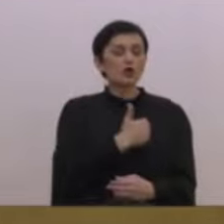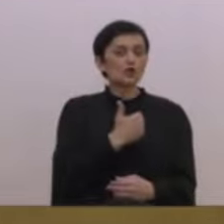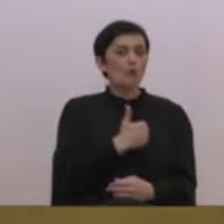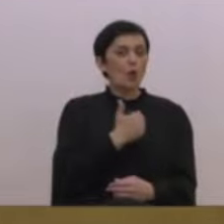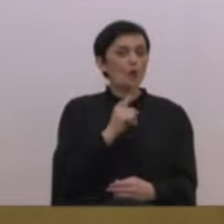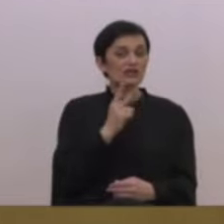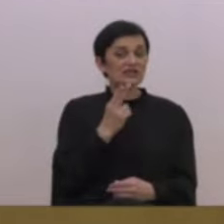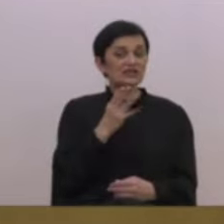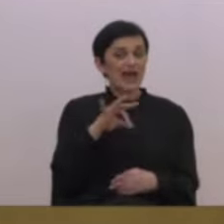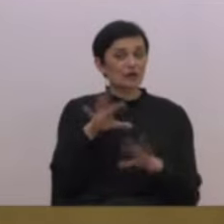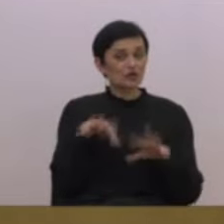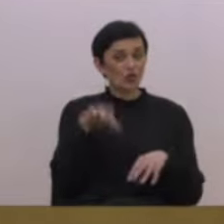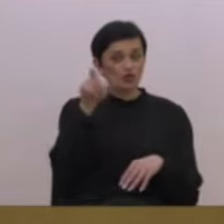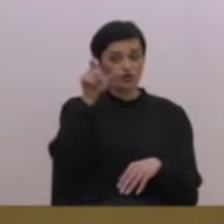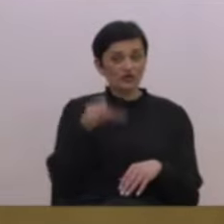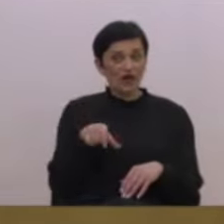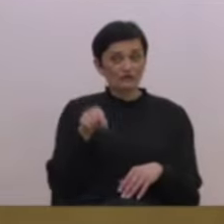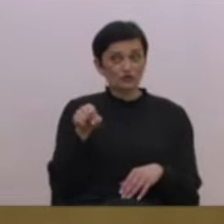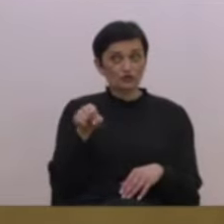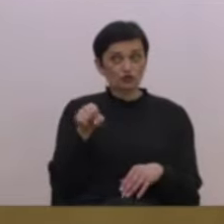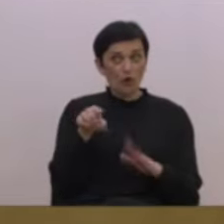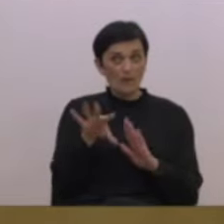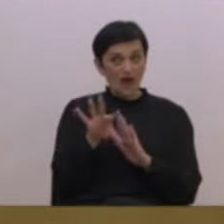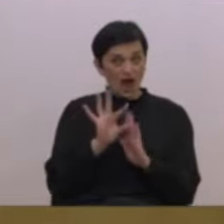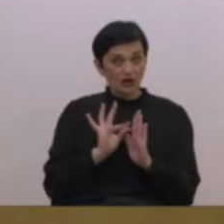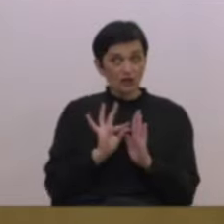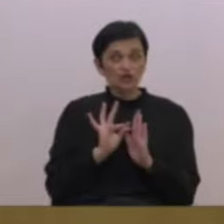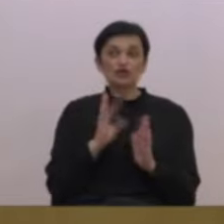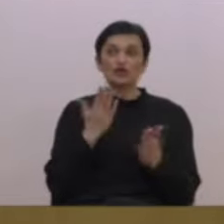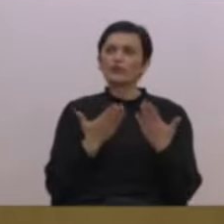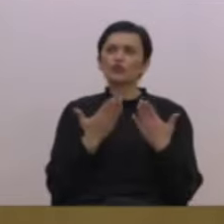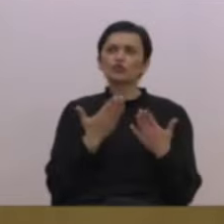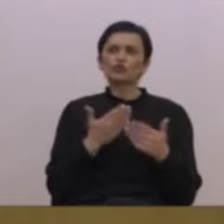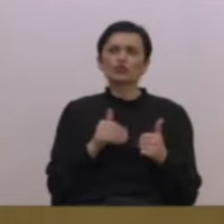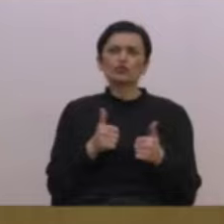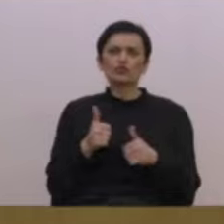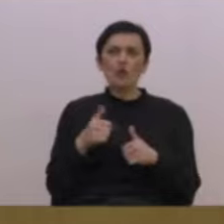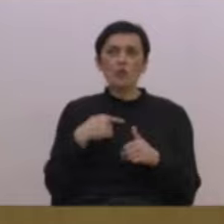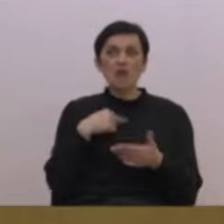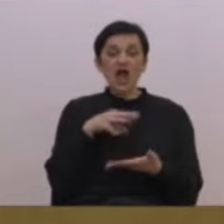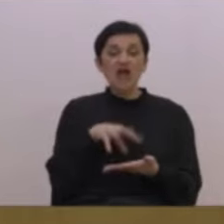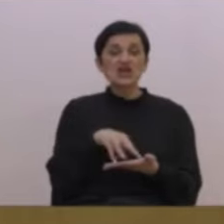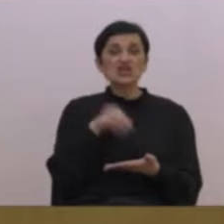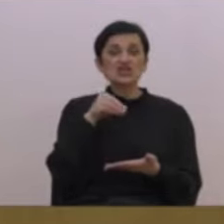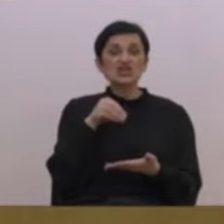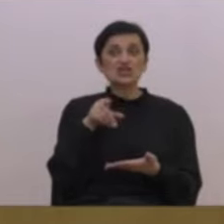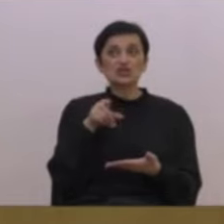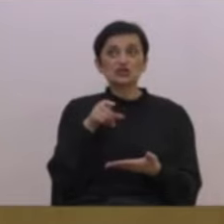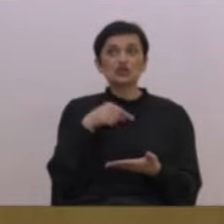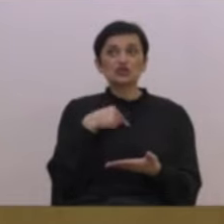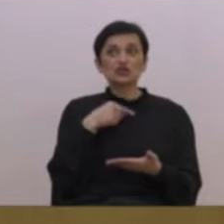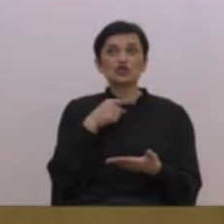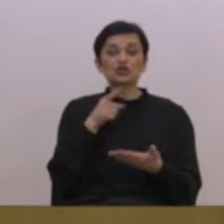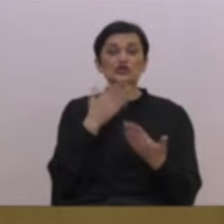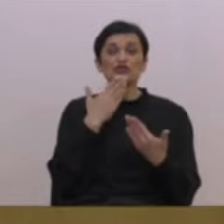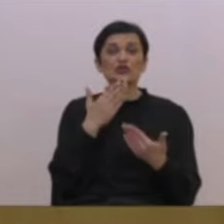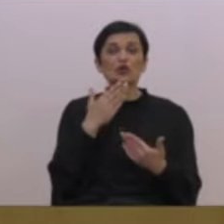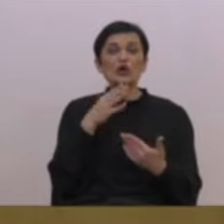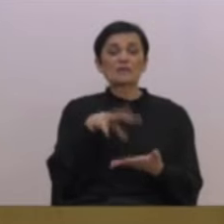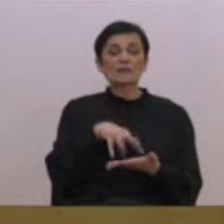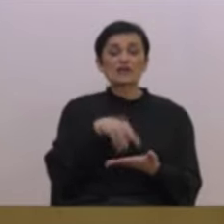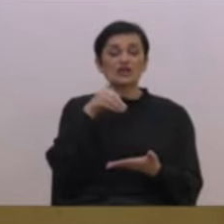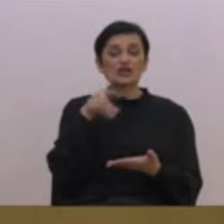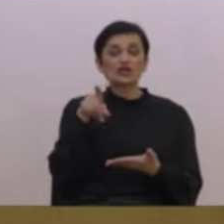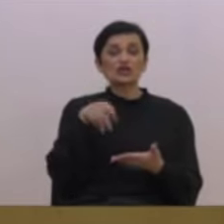ცესკოს თავმჯდომარის არჩევა, თუ როგორ, აი მე გირშის ბაბში ვკითხულობდი, გირშმა მიიღო ზაპოროჟეციო